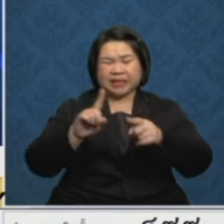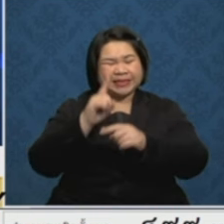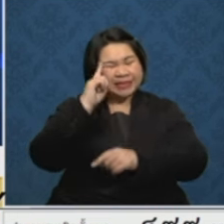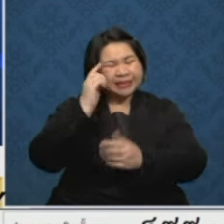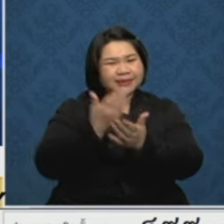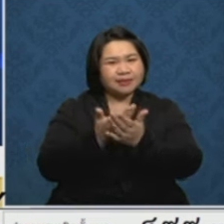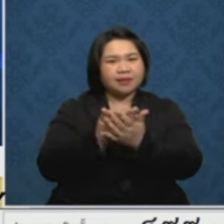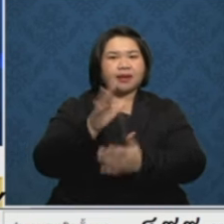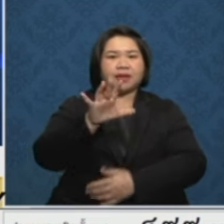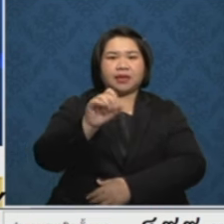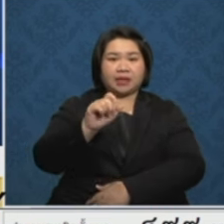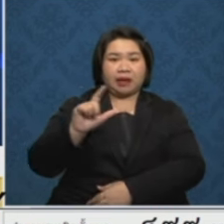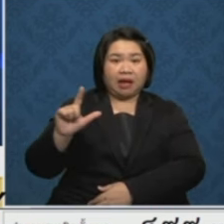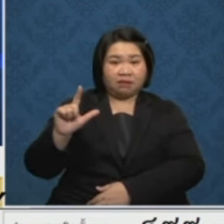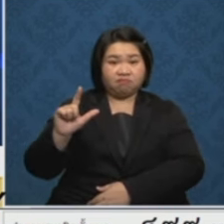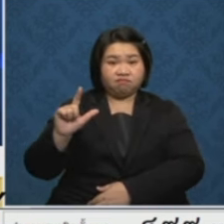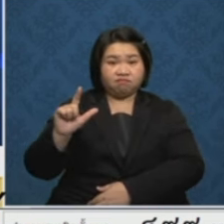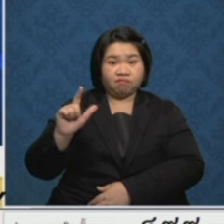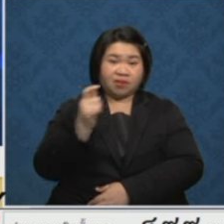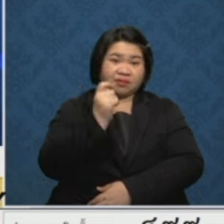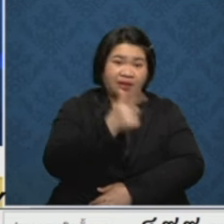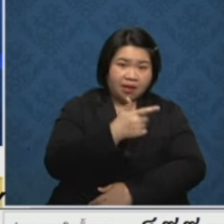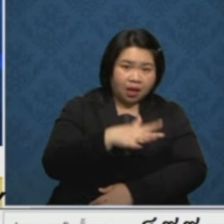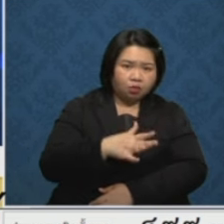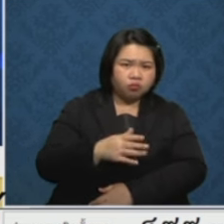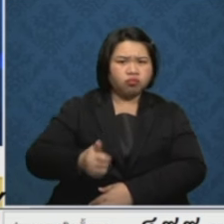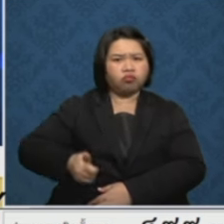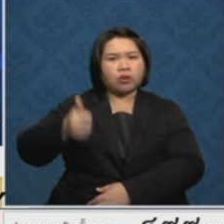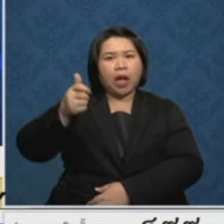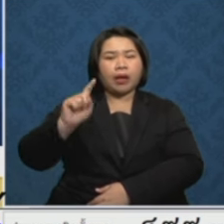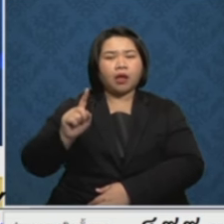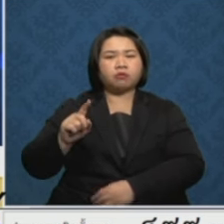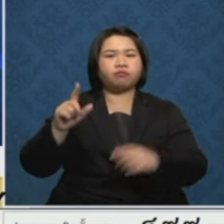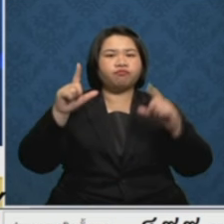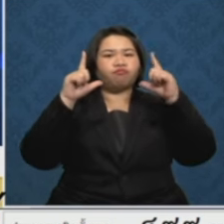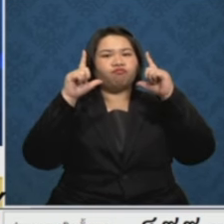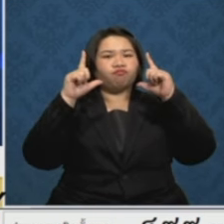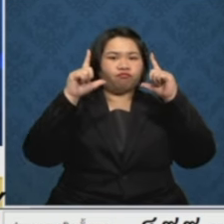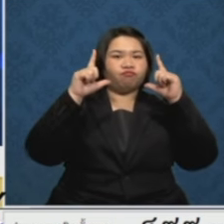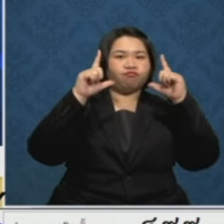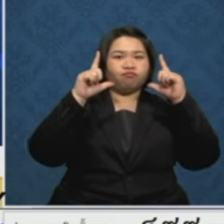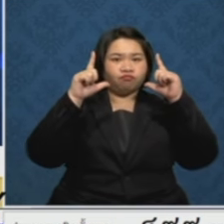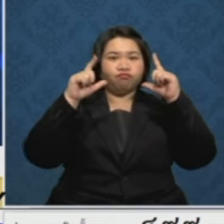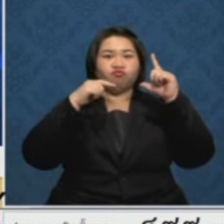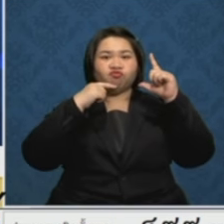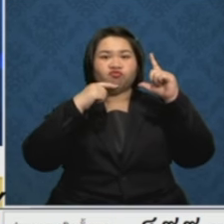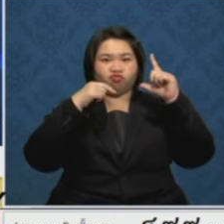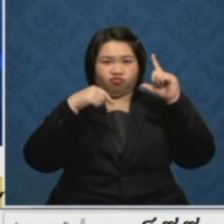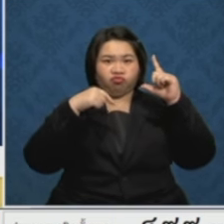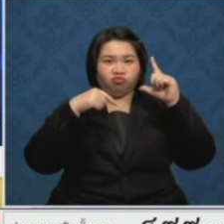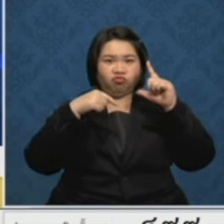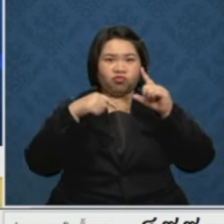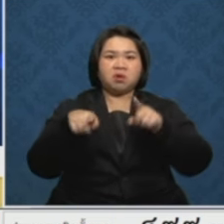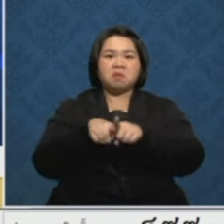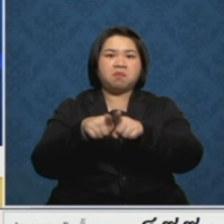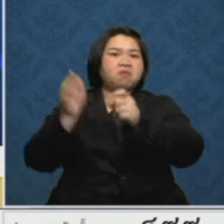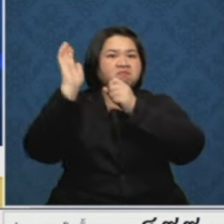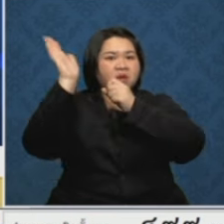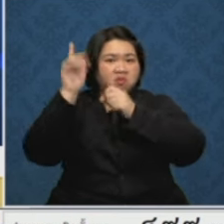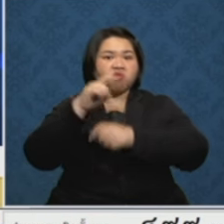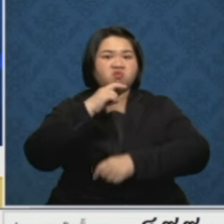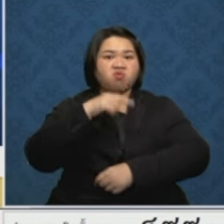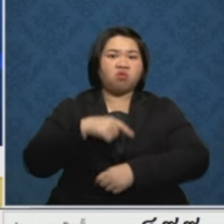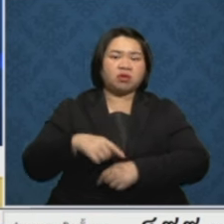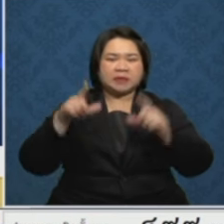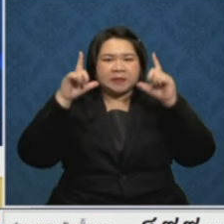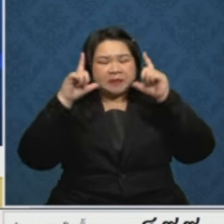500,000,000 บาทที่ลงทุนไปได้อะไรได้รักษาหน้าว่าได้ทำตามที่ได้หาเสียงไว้แล้วถึงแม้ว่าห